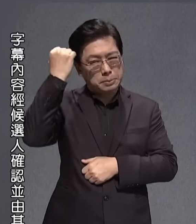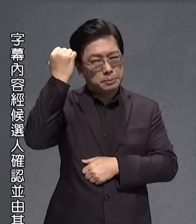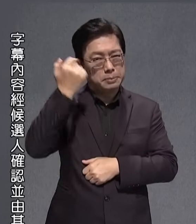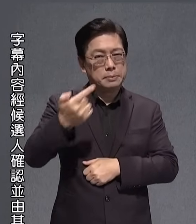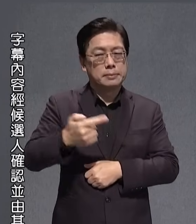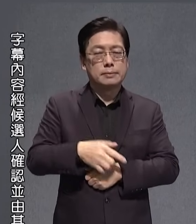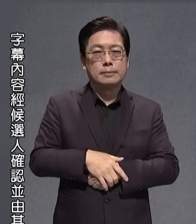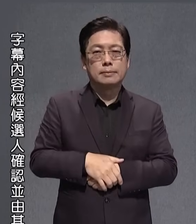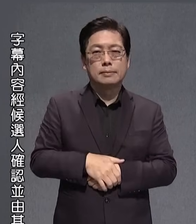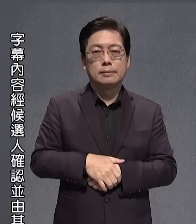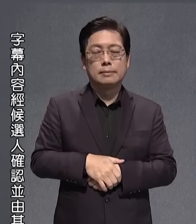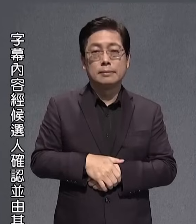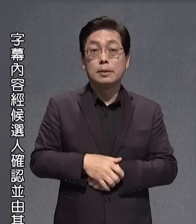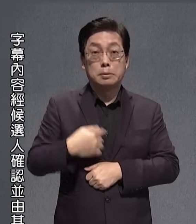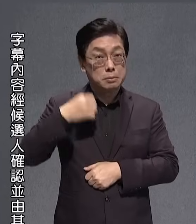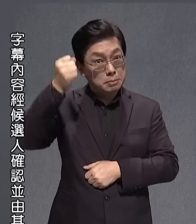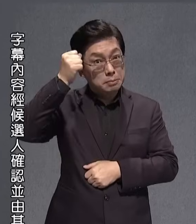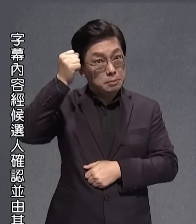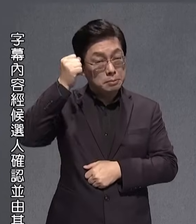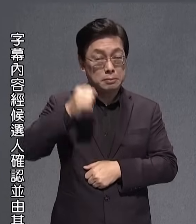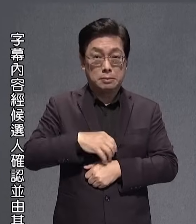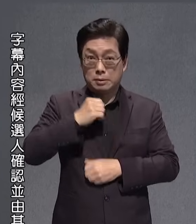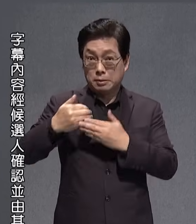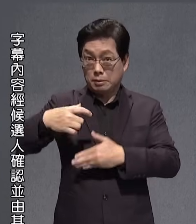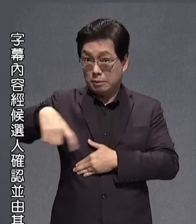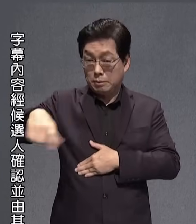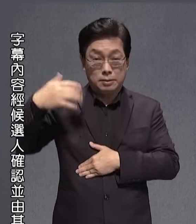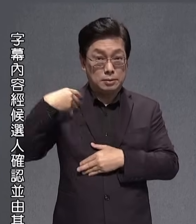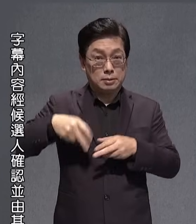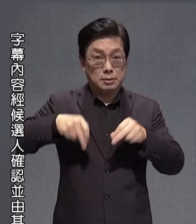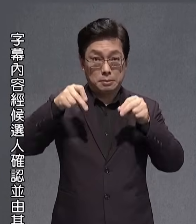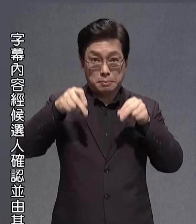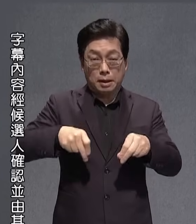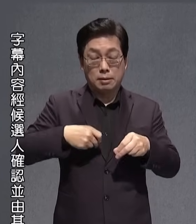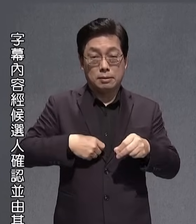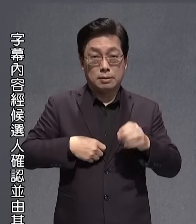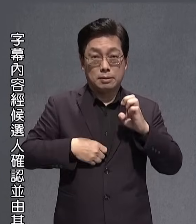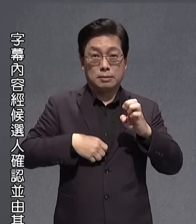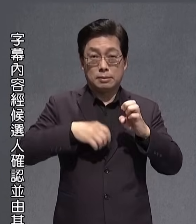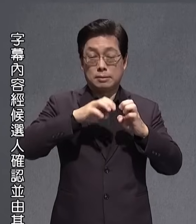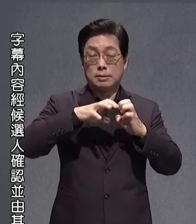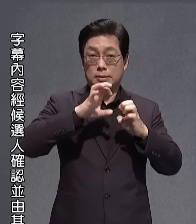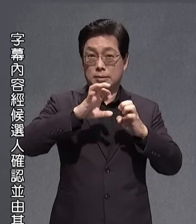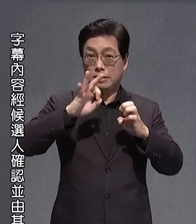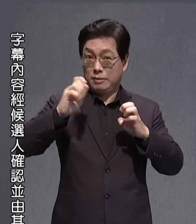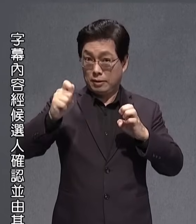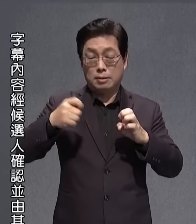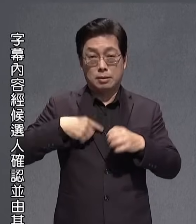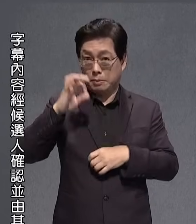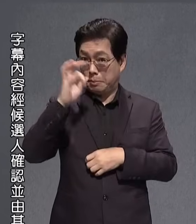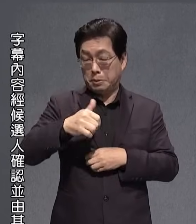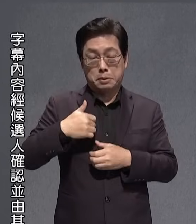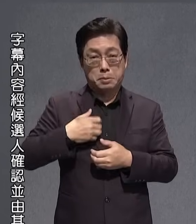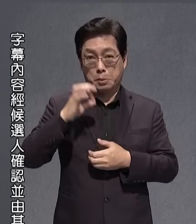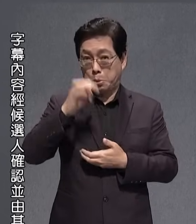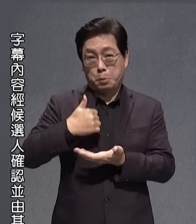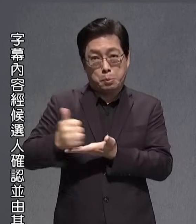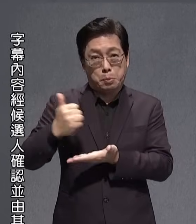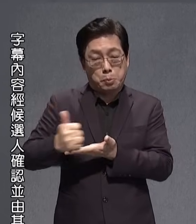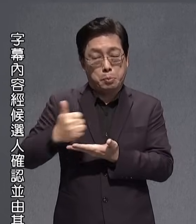的啦。我会记两岸签一法的时阵，享有检疫还有快速通关的便